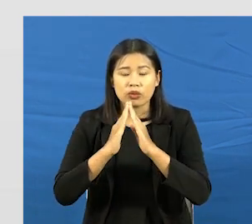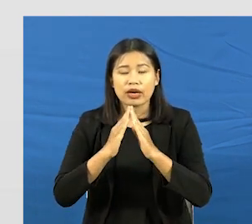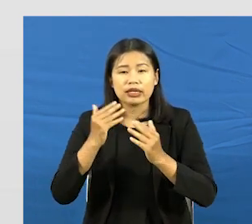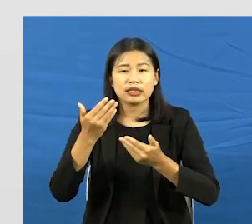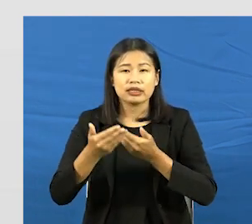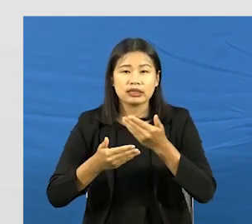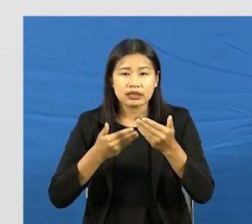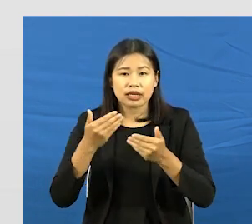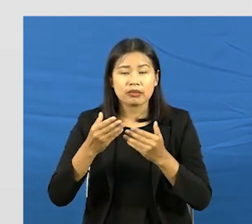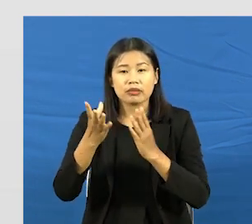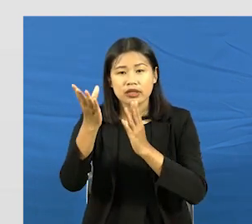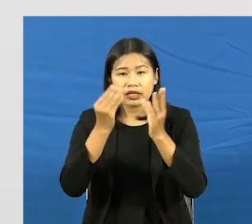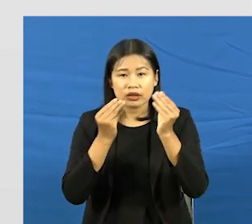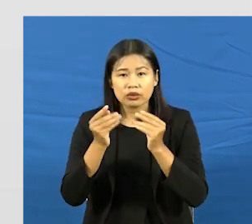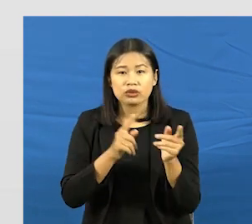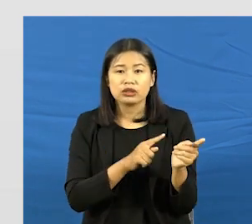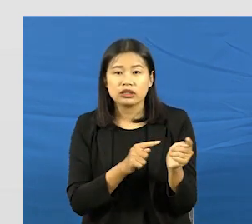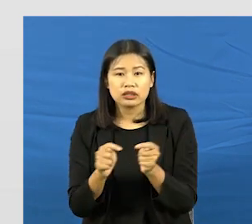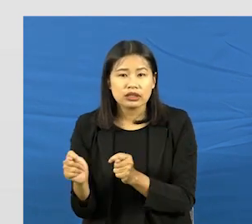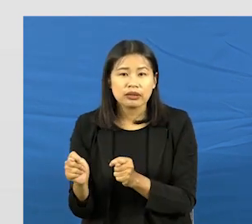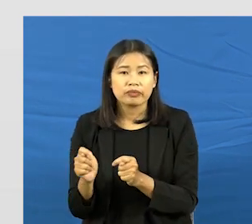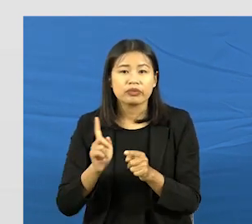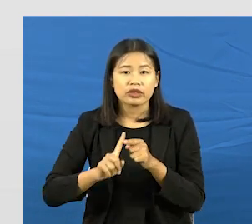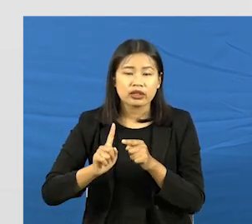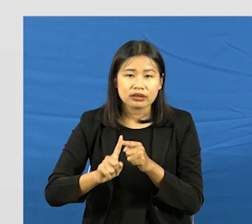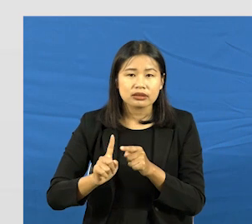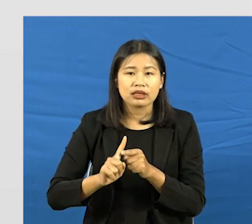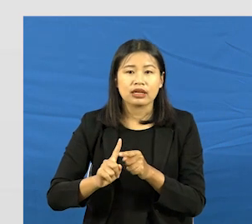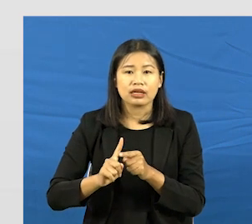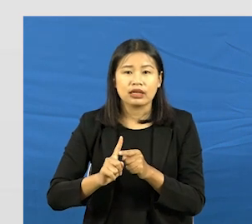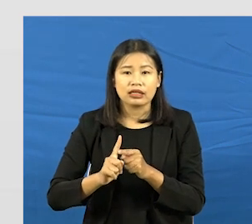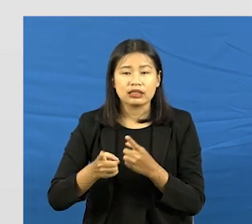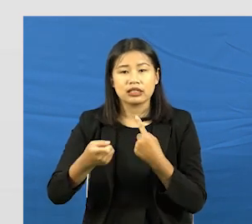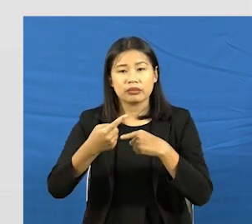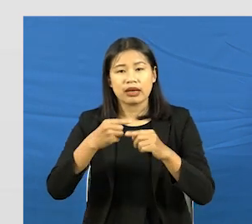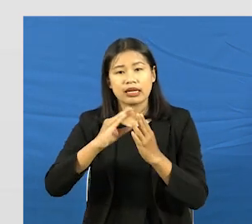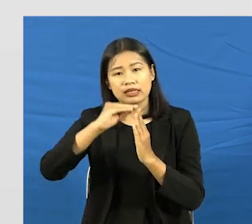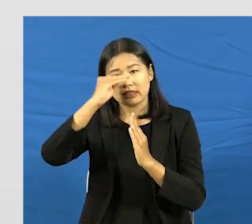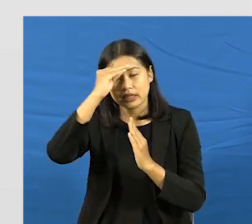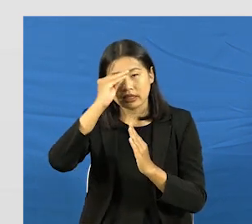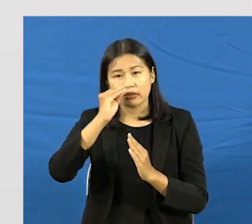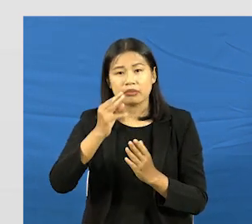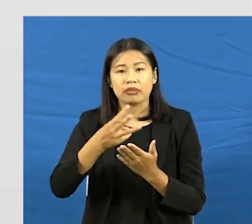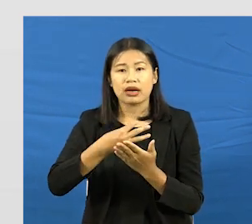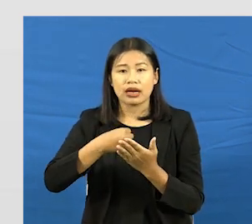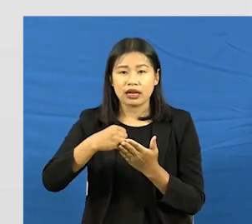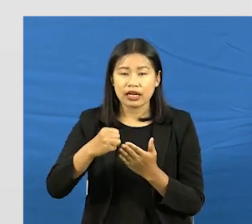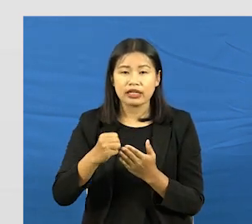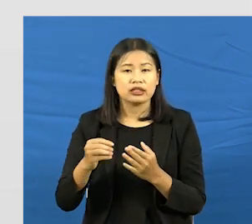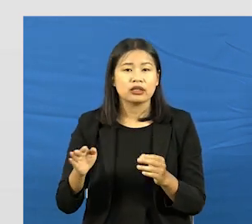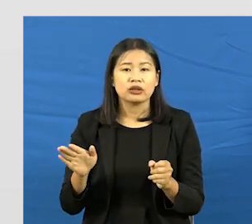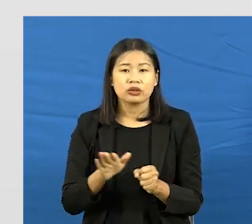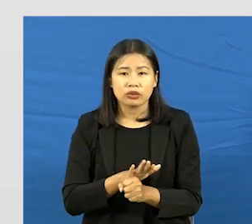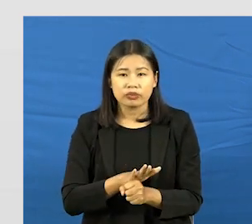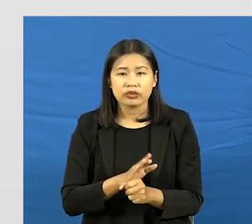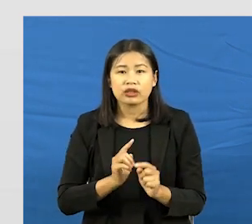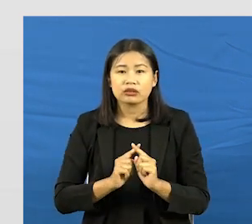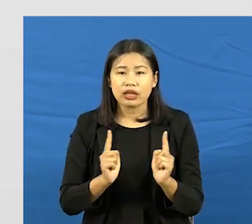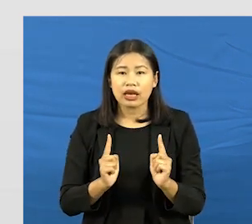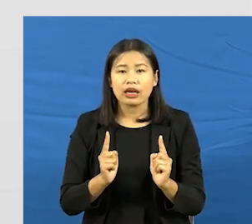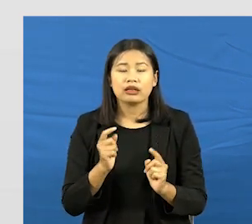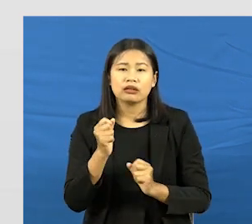ต่างๆในการที่จะเข้ามาเป็นนักศึกษาของมหาวิทยาลัยโดยสมบูรณ์แต่ปีนี้เรามีข้อจำกัดนะฮะ